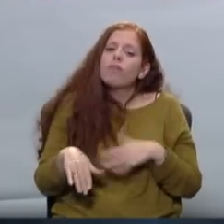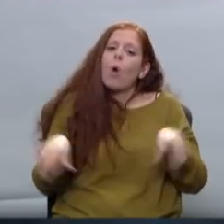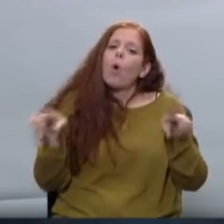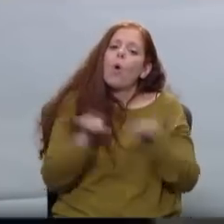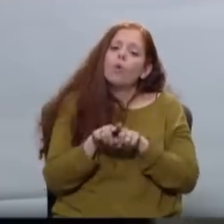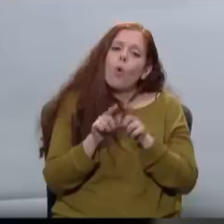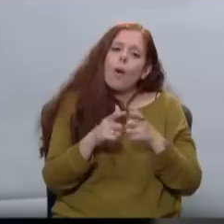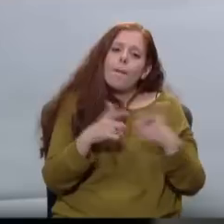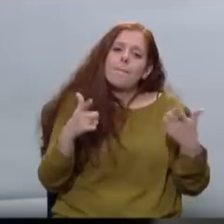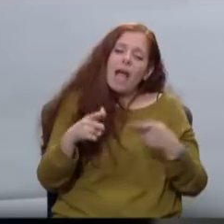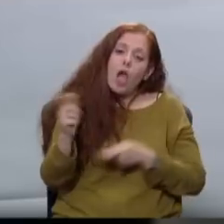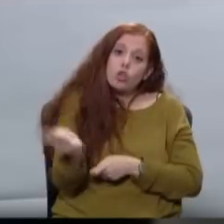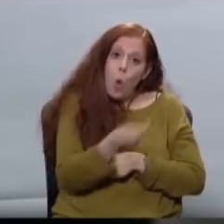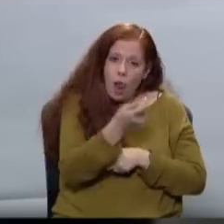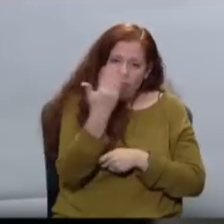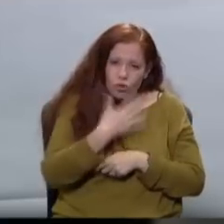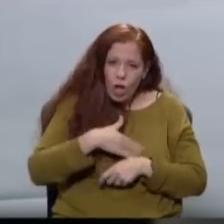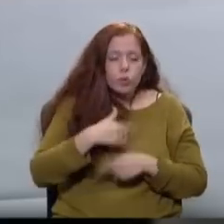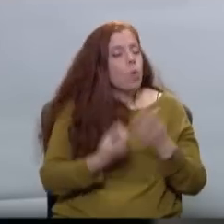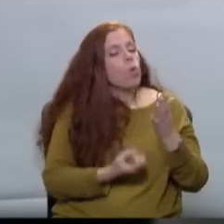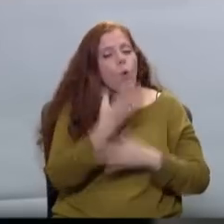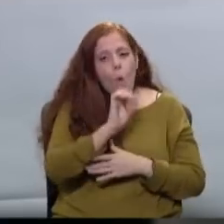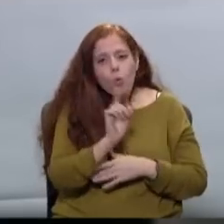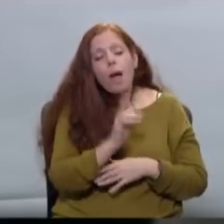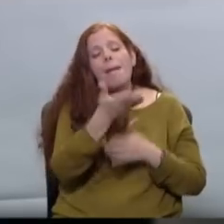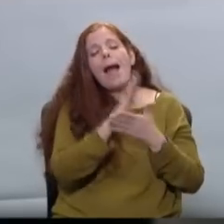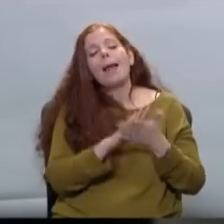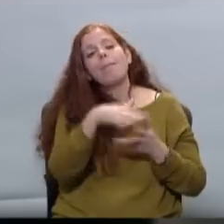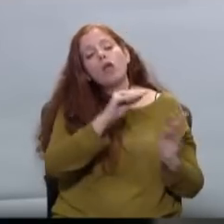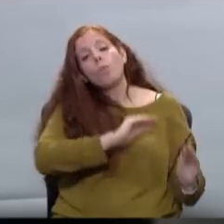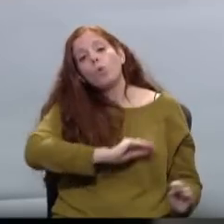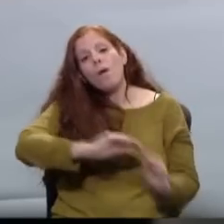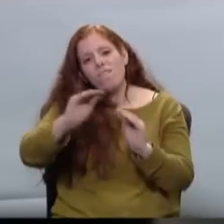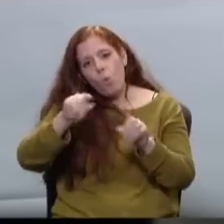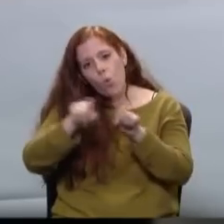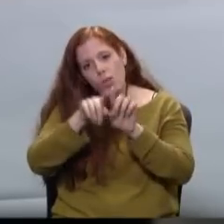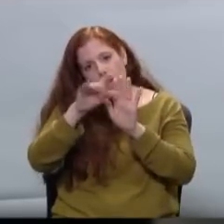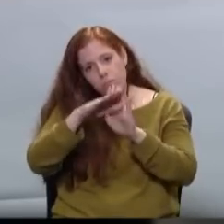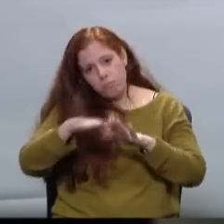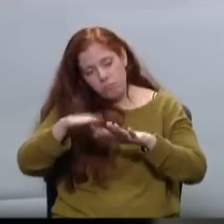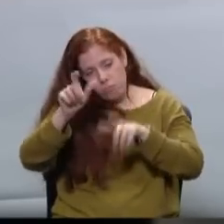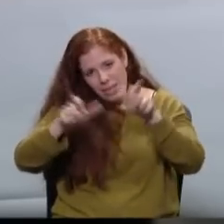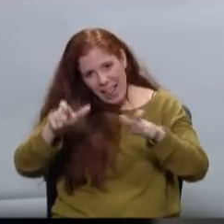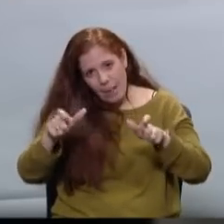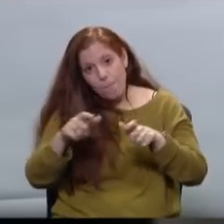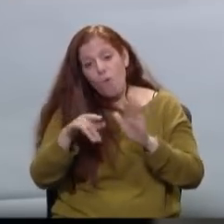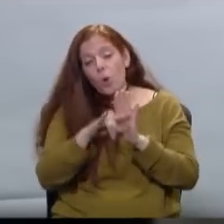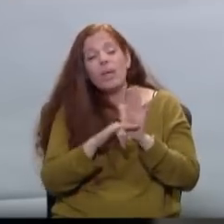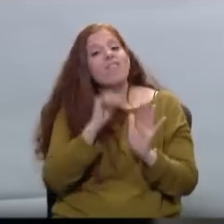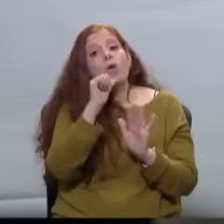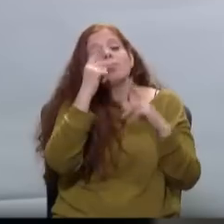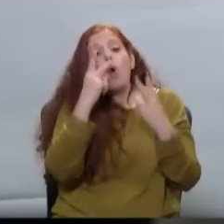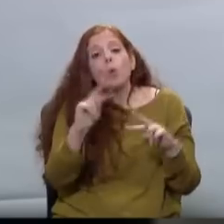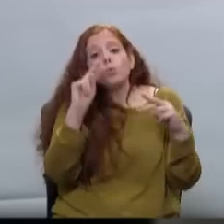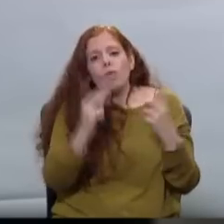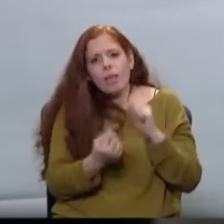מגרש גולף לא הוקם, חלק מהאדמות הועברו לאותם ילידים בסוף באופן חוקי, אבל לא רוצים לראות עוד תמונות כאלה, לא רוצים לראות,